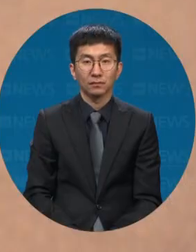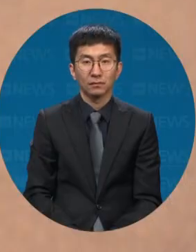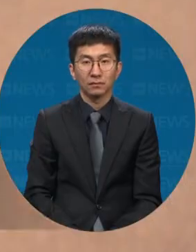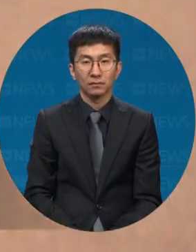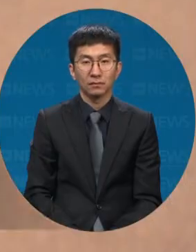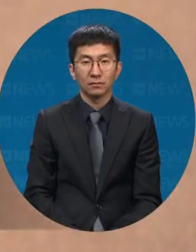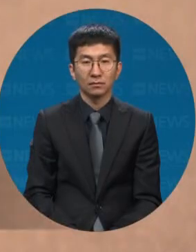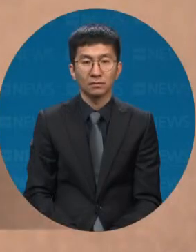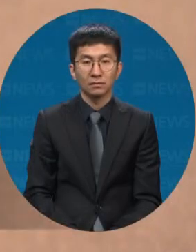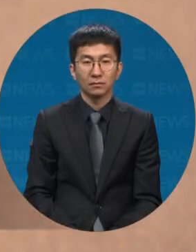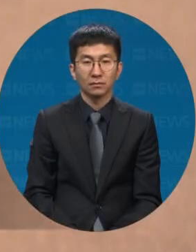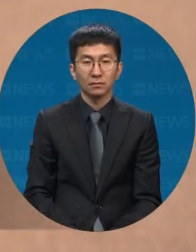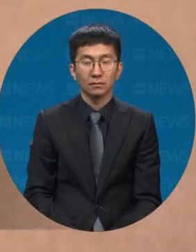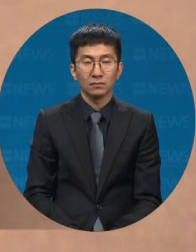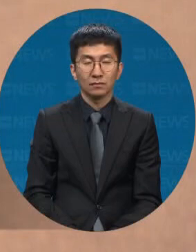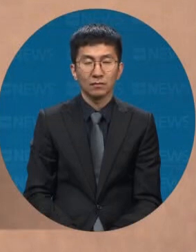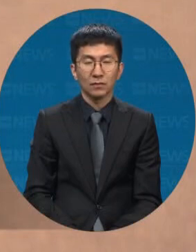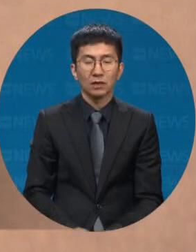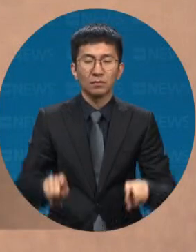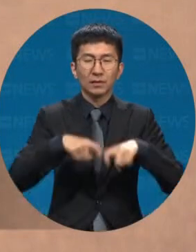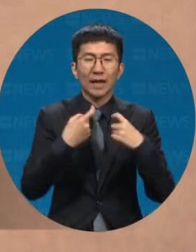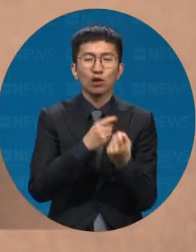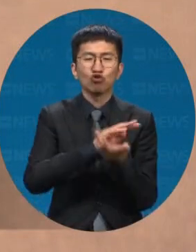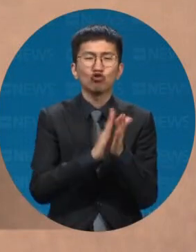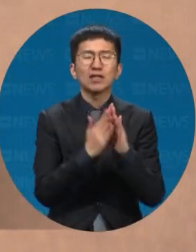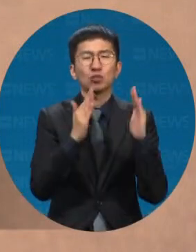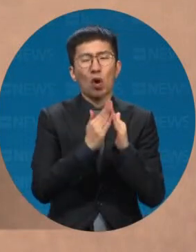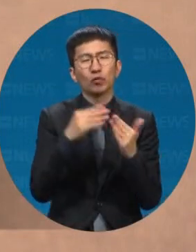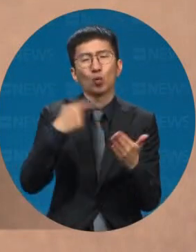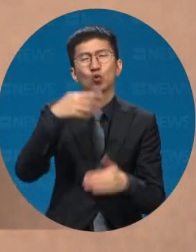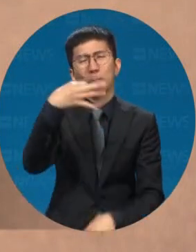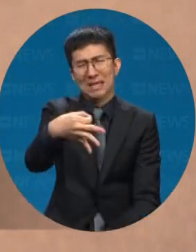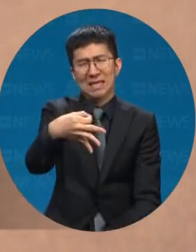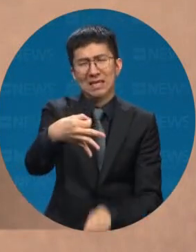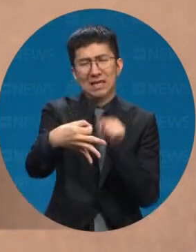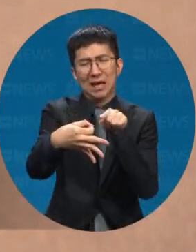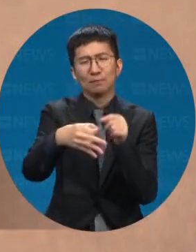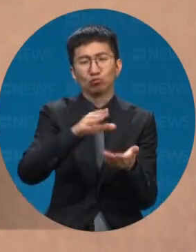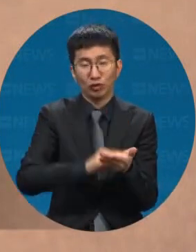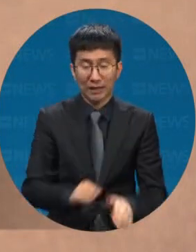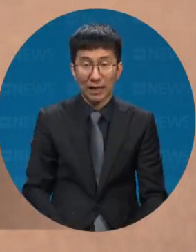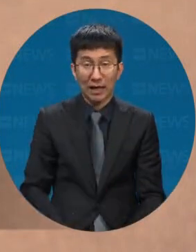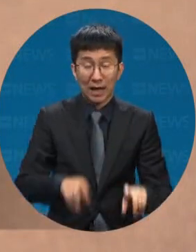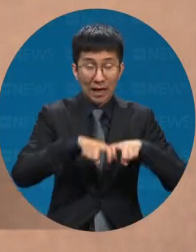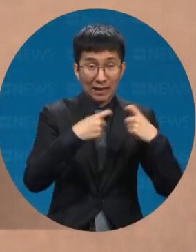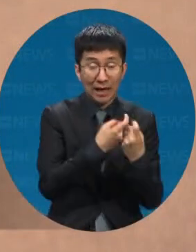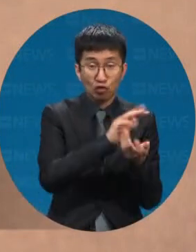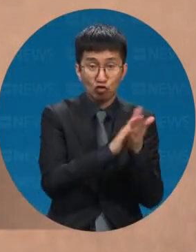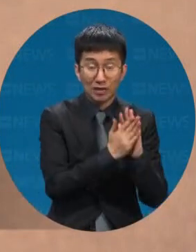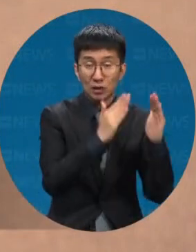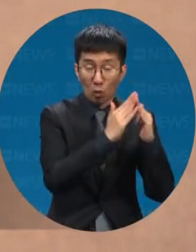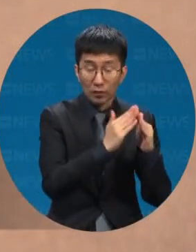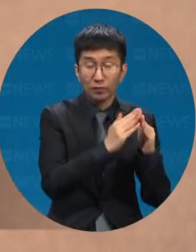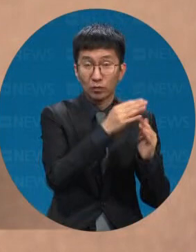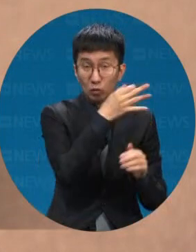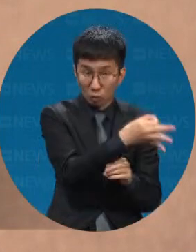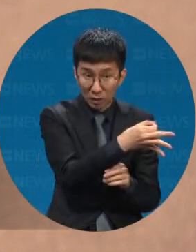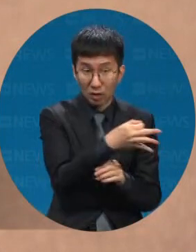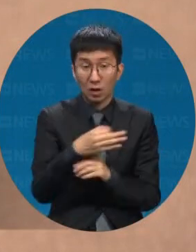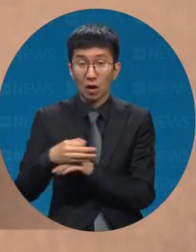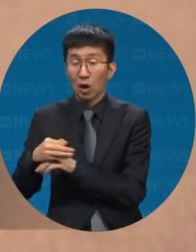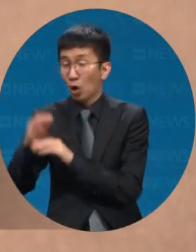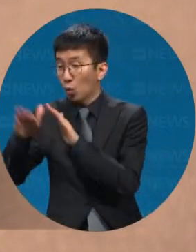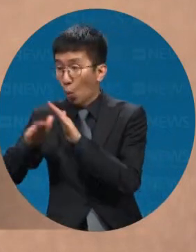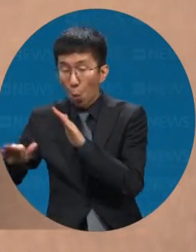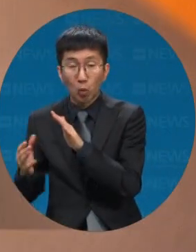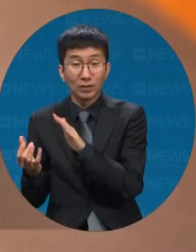난 유일하게 남아있는 게 사람이 유치원 교육비 인데 그 부분을 이제 사람이 지원도 공유 요청 와 마찬가지로 음산 교육을 하겠다고 이번에 이제